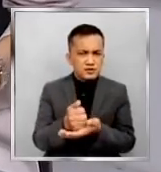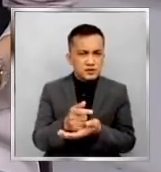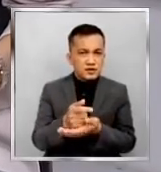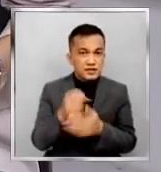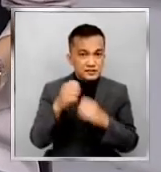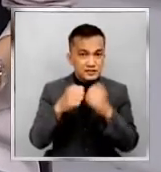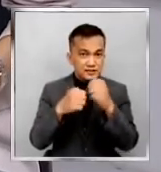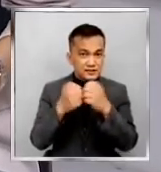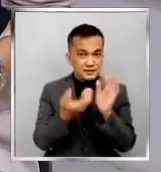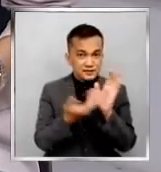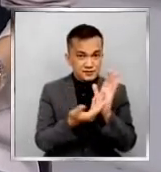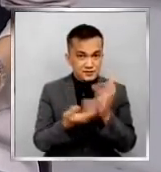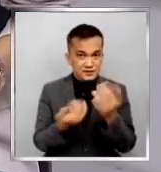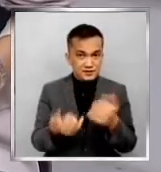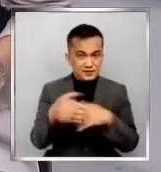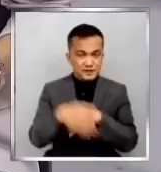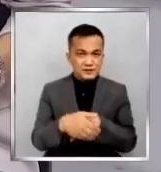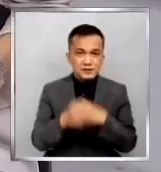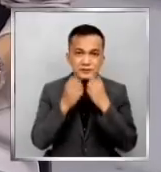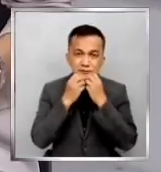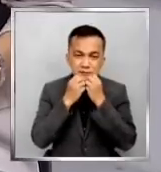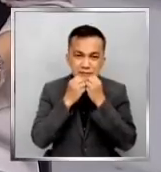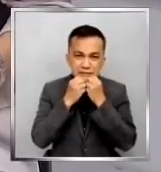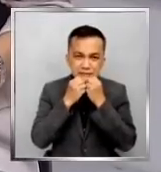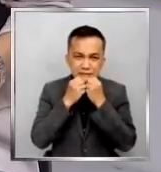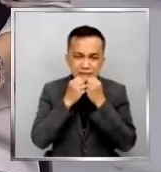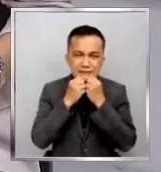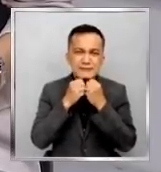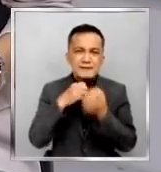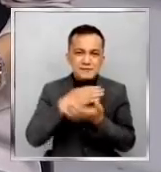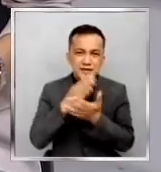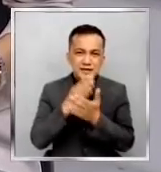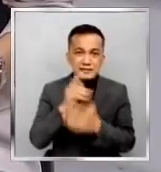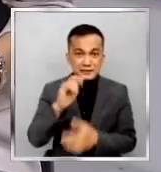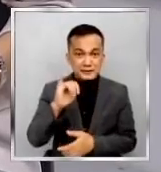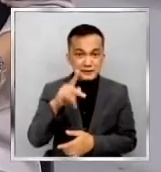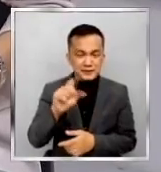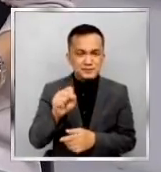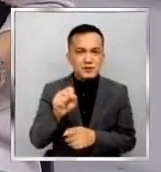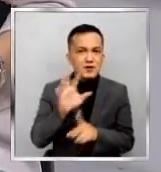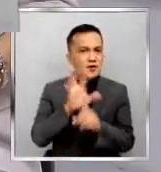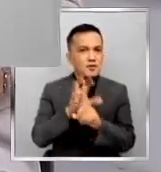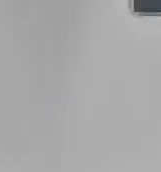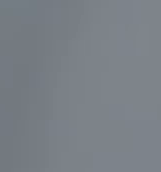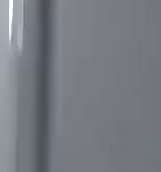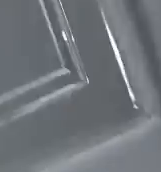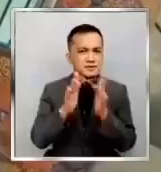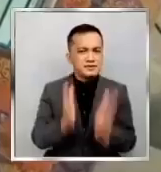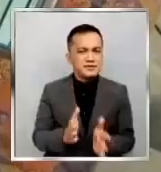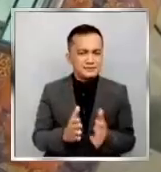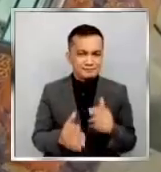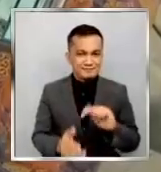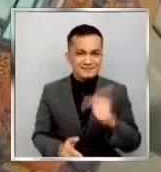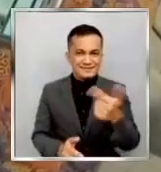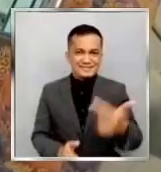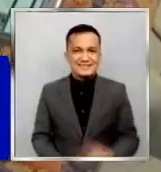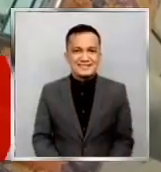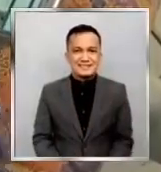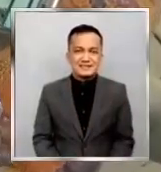kanyang tipid at budget tips mabenta sa mga netizen. Yan ang tinutukan ni Corinne Katibayan.